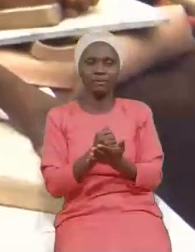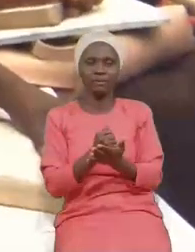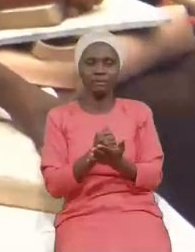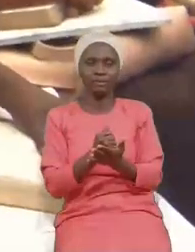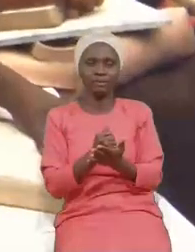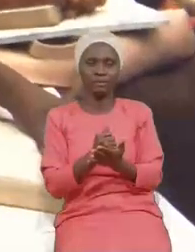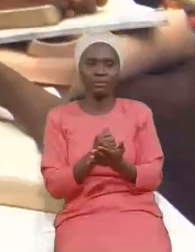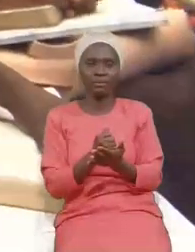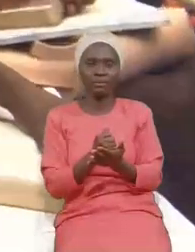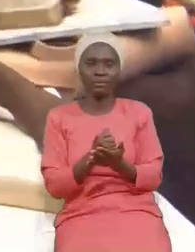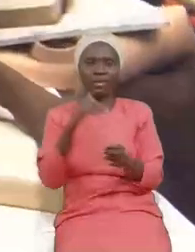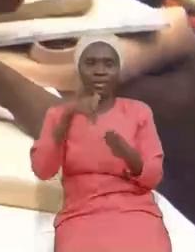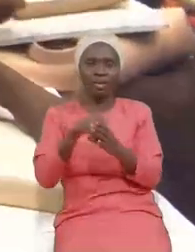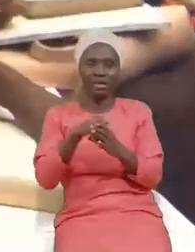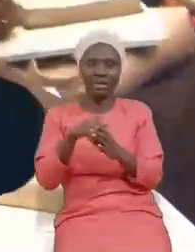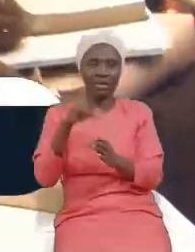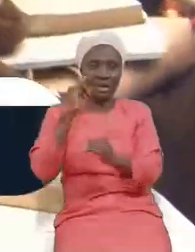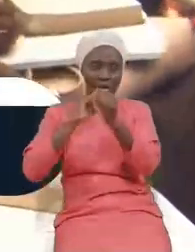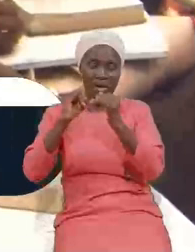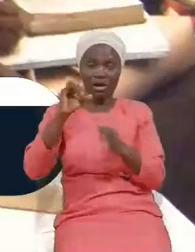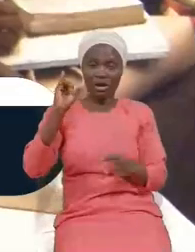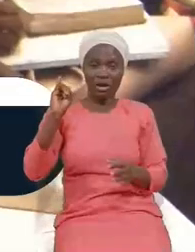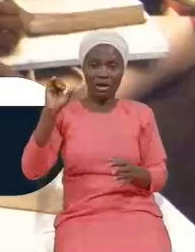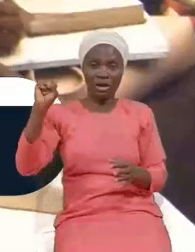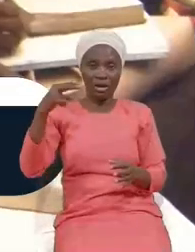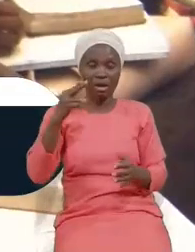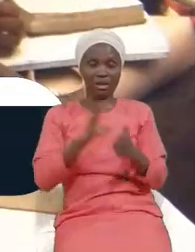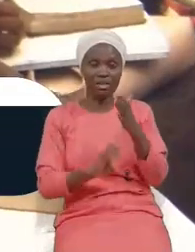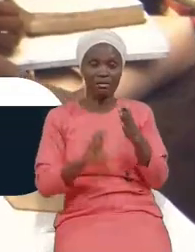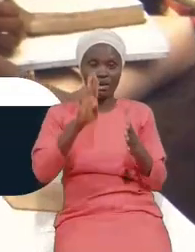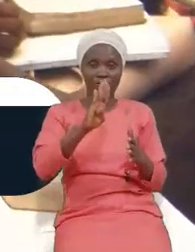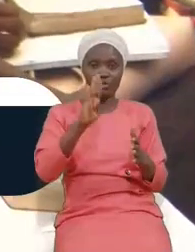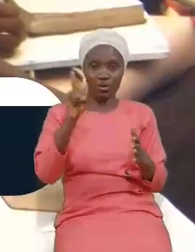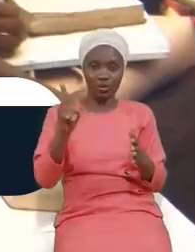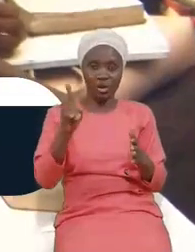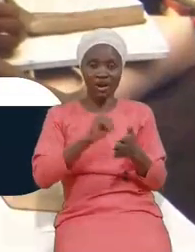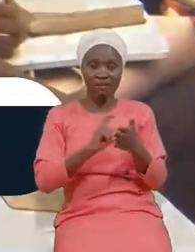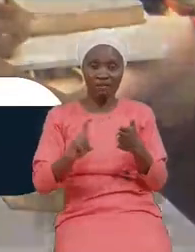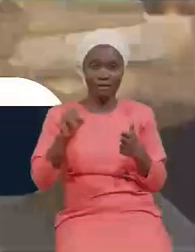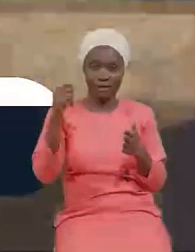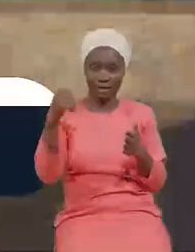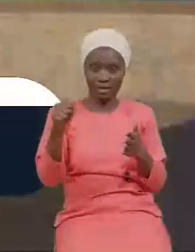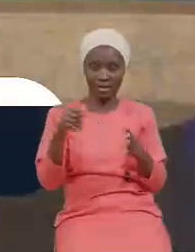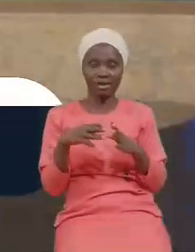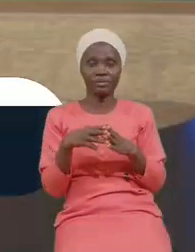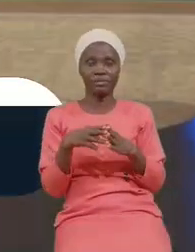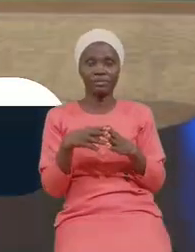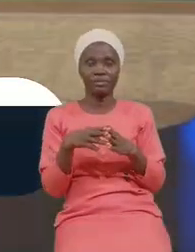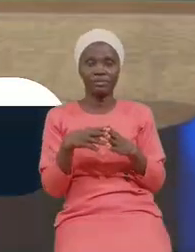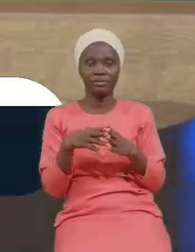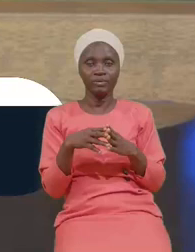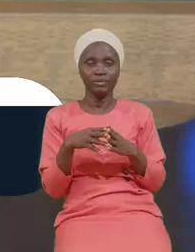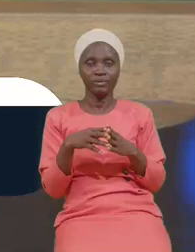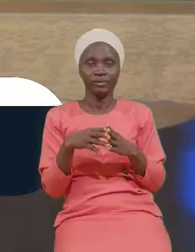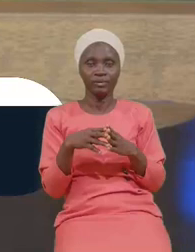chapitre 41 et ça y est 41 verset 10 et 541 verset